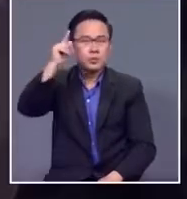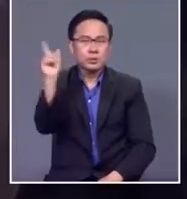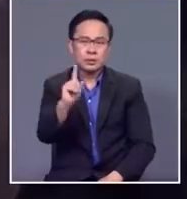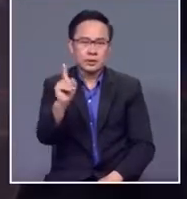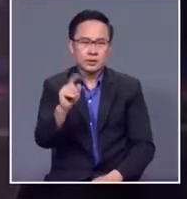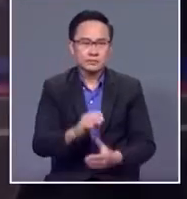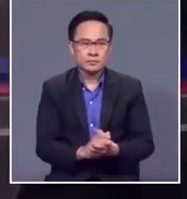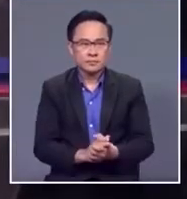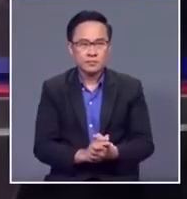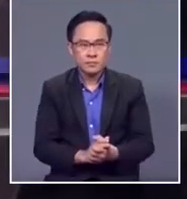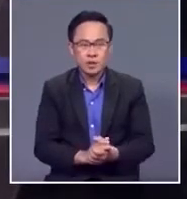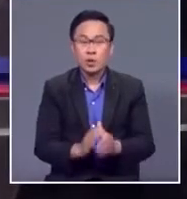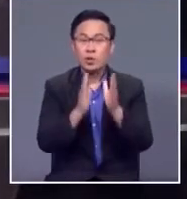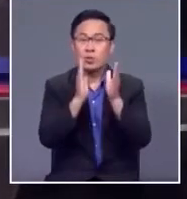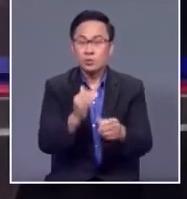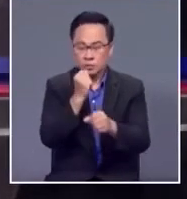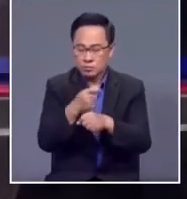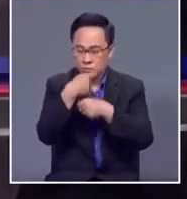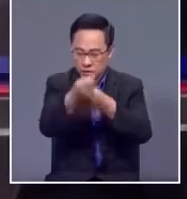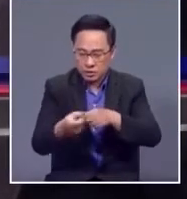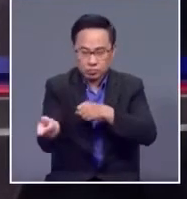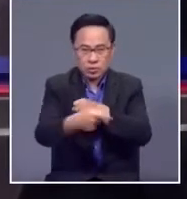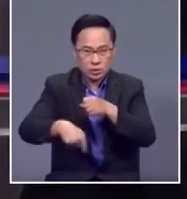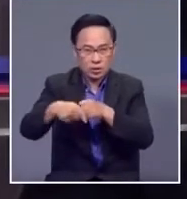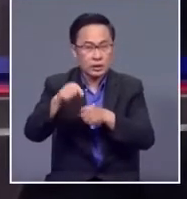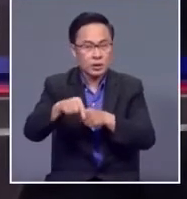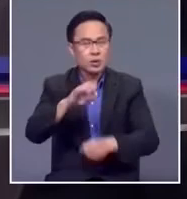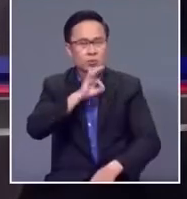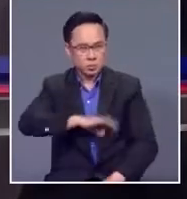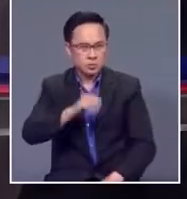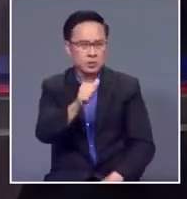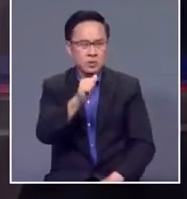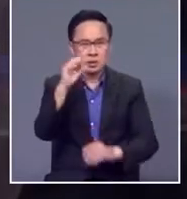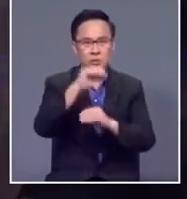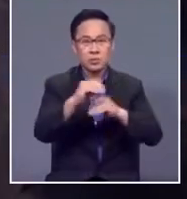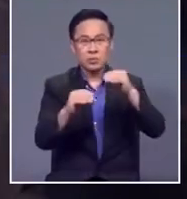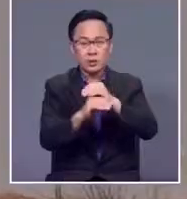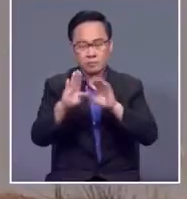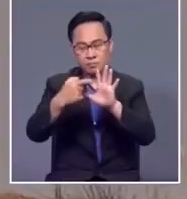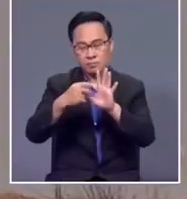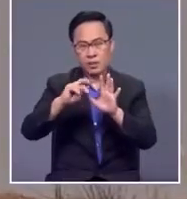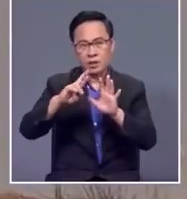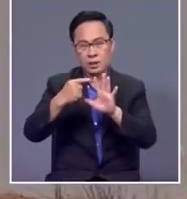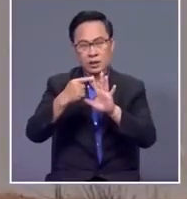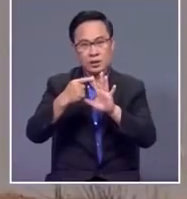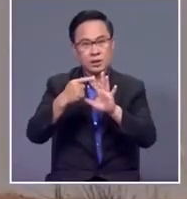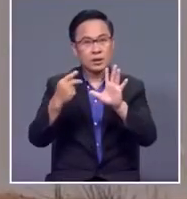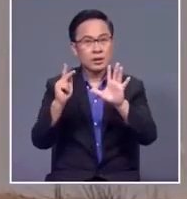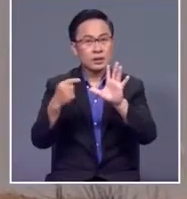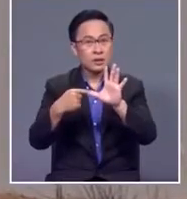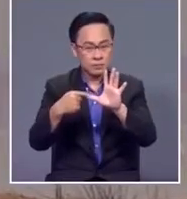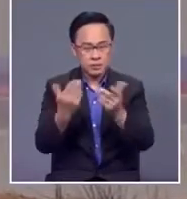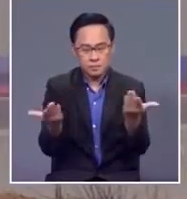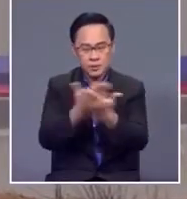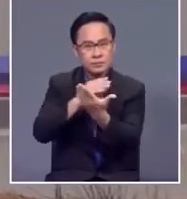ตรกรนั้นมีความพึงพอใจเป็นอย่างยิ่งกับโครงการบารกรรมโมเดลที่ได้ปรับเปลี่ยนปฏิทินเพาะปลูกเพื่อให้หนีจ